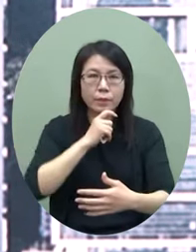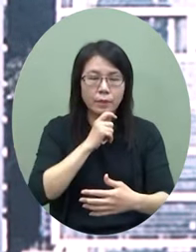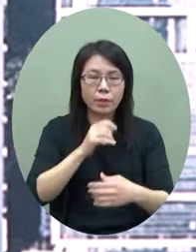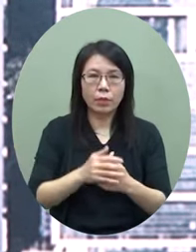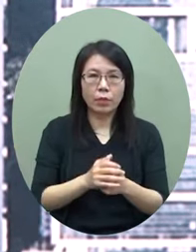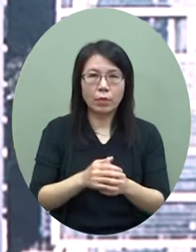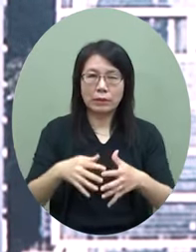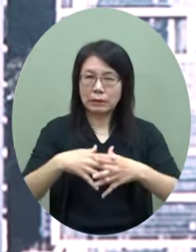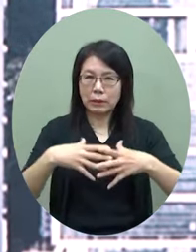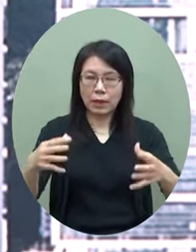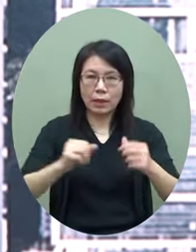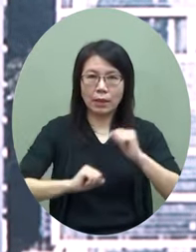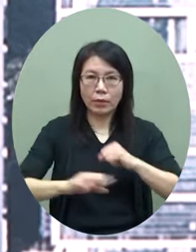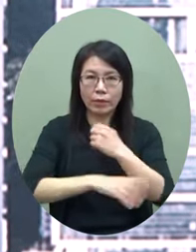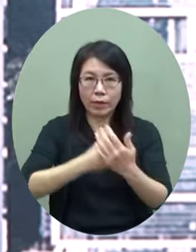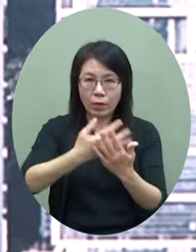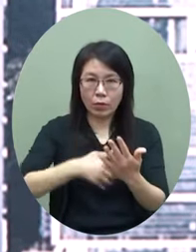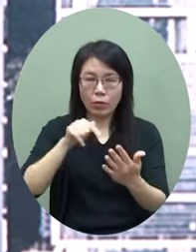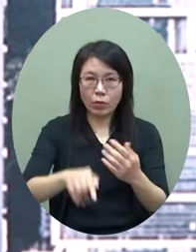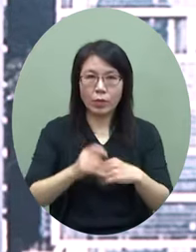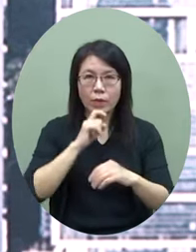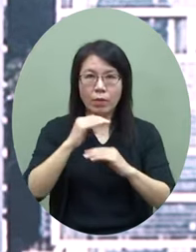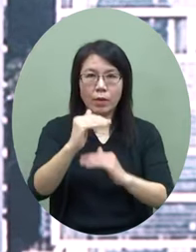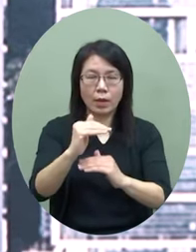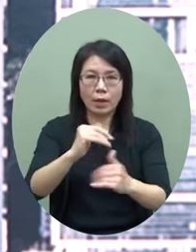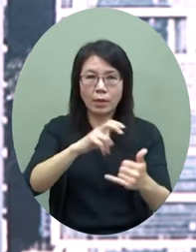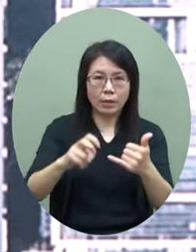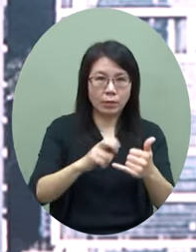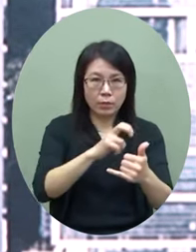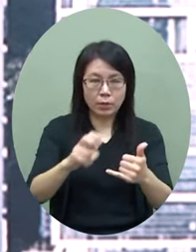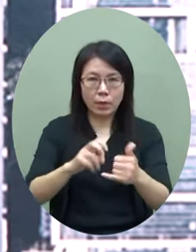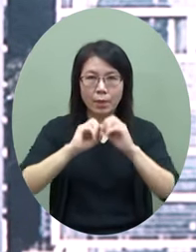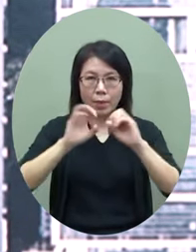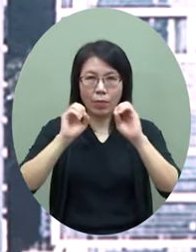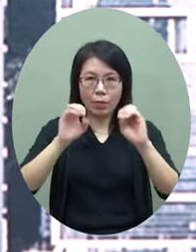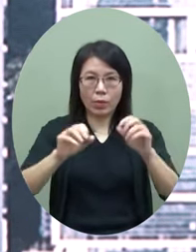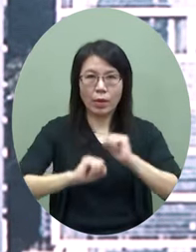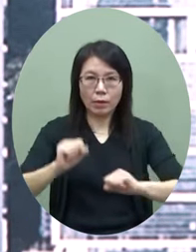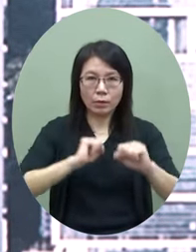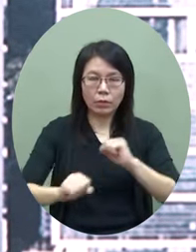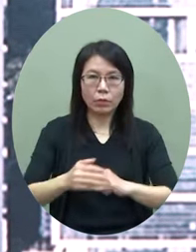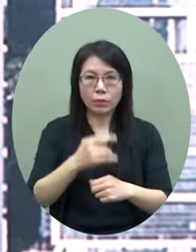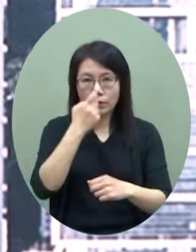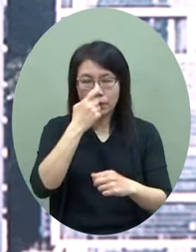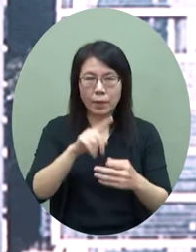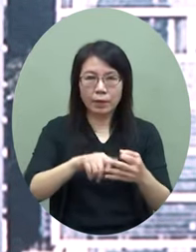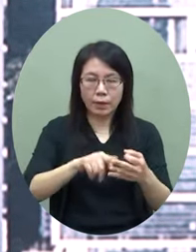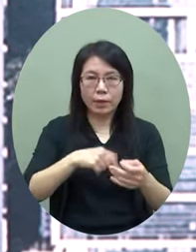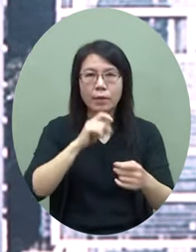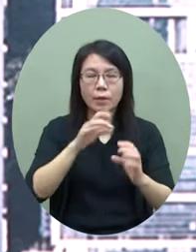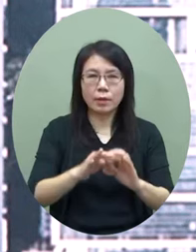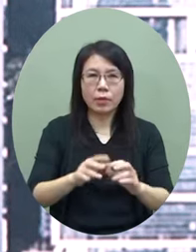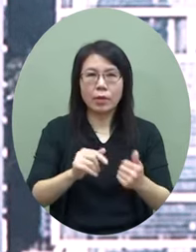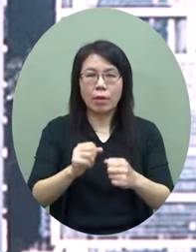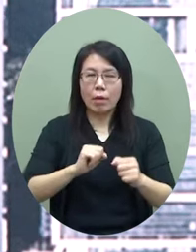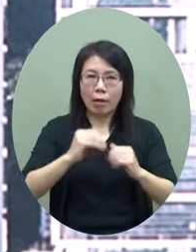動 我們在法律上是叫做一個限制與檢測宣告行動英文是 Restriction Testing